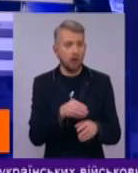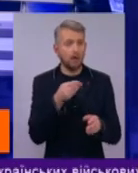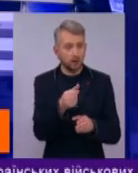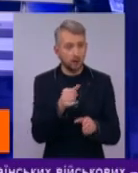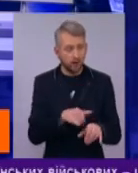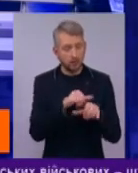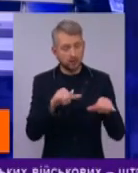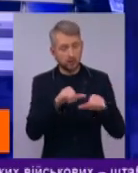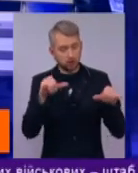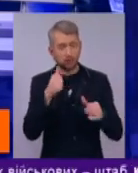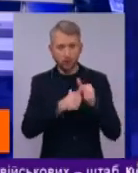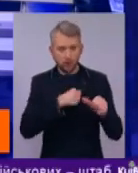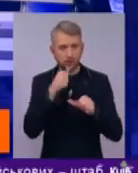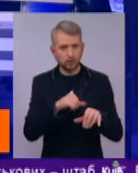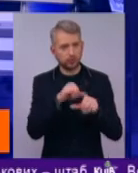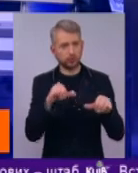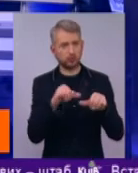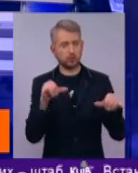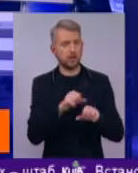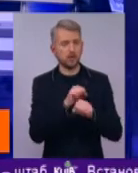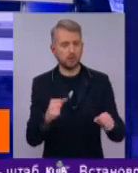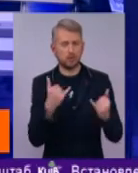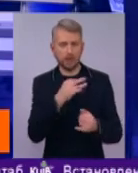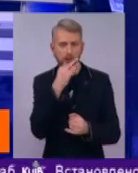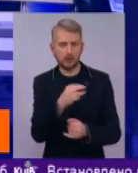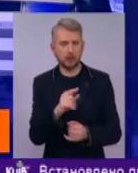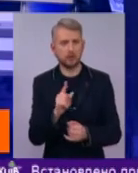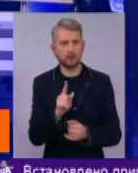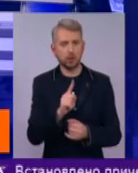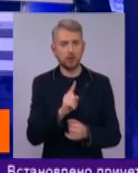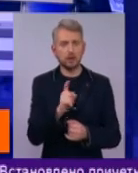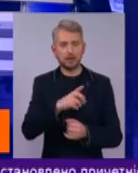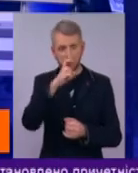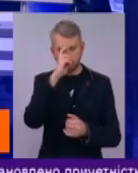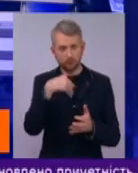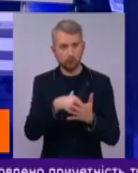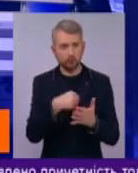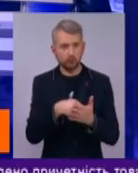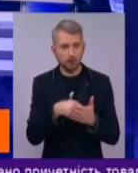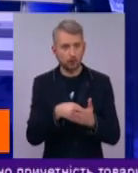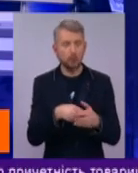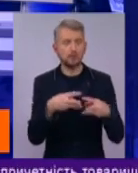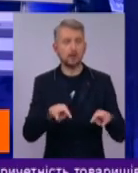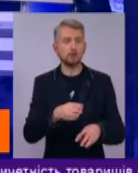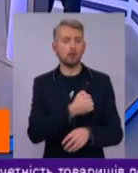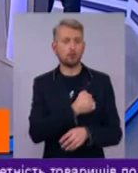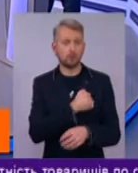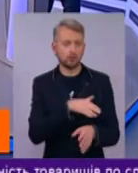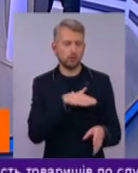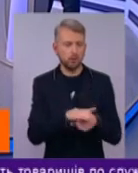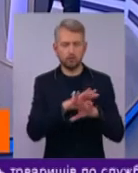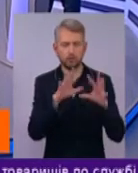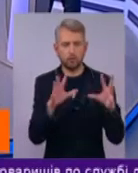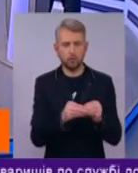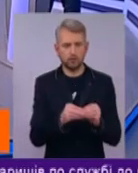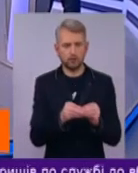кожним роком, але не можна зараз сказати, що з державного бюджету Міністерство оборони